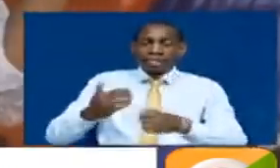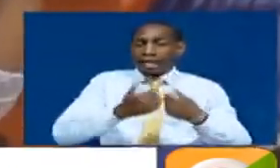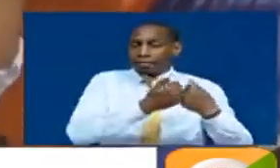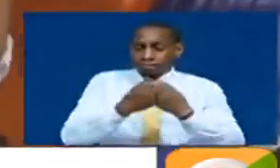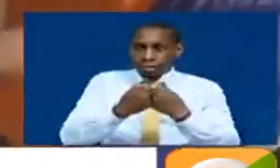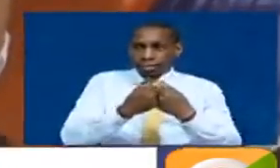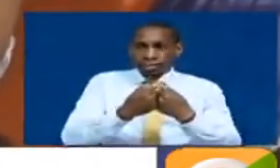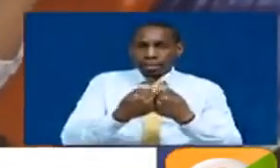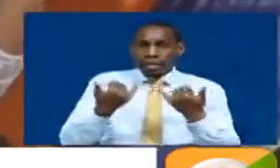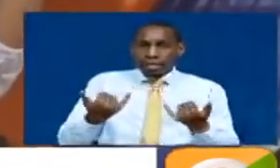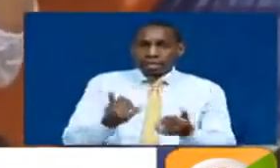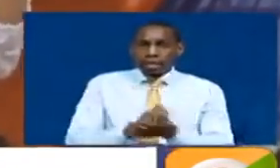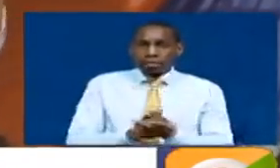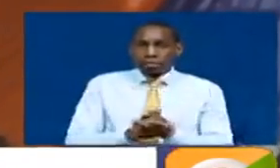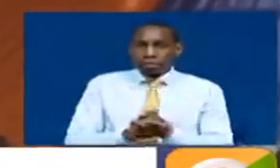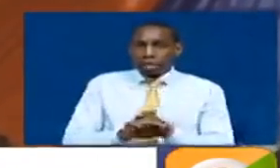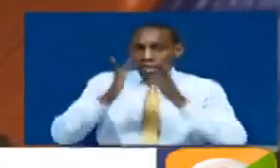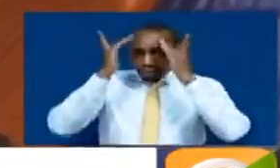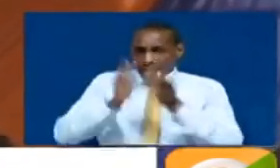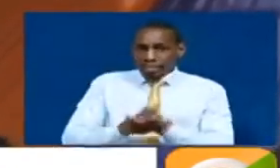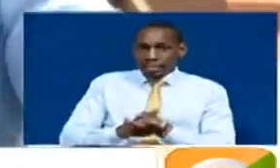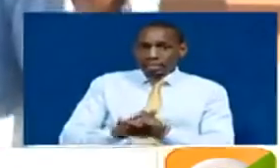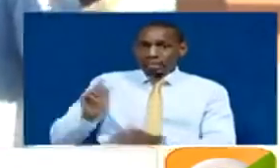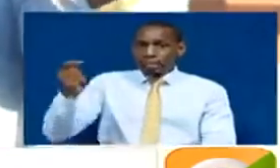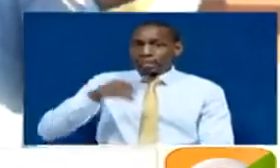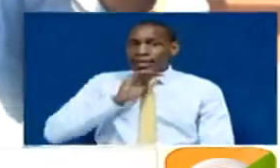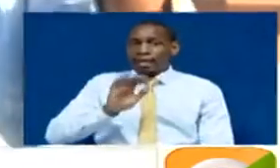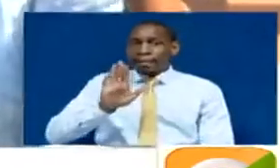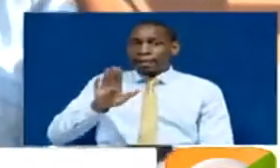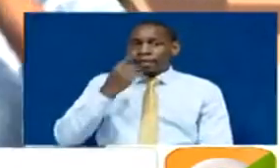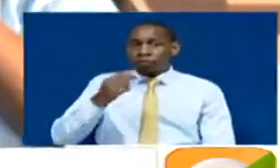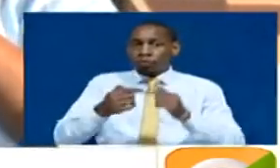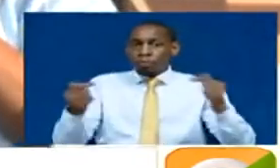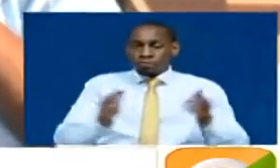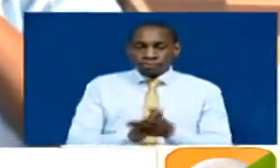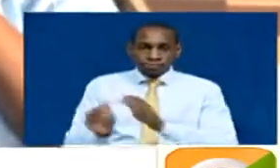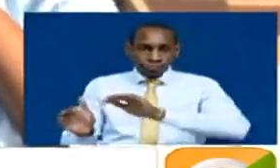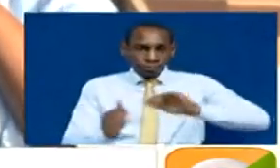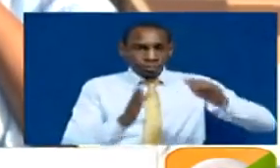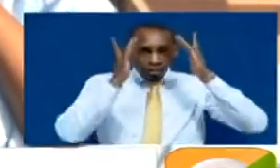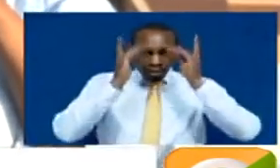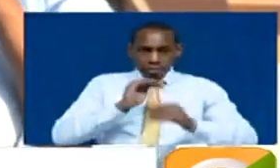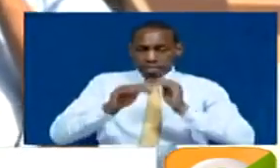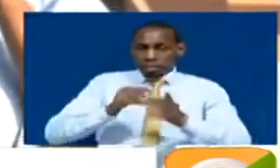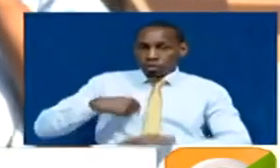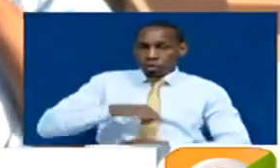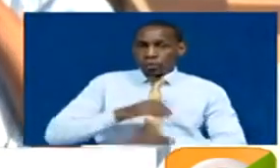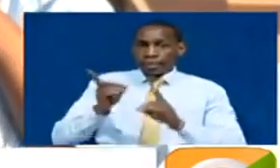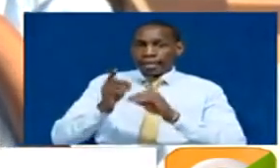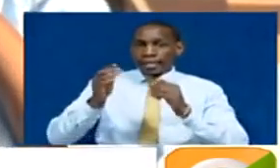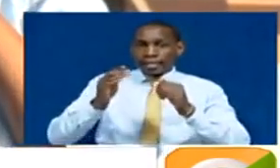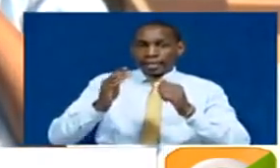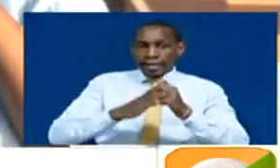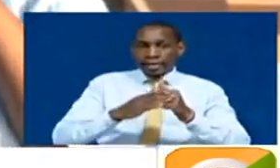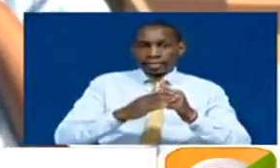yeye, ameamua rais ni Raila Odinga, wote apinga namna gani? Tumeamua sisi wote tarehe 9 mwezi